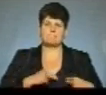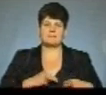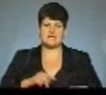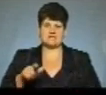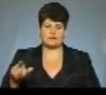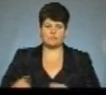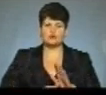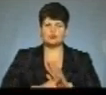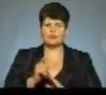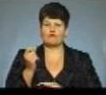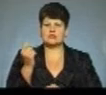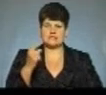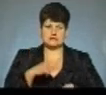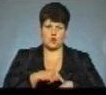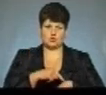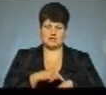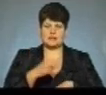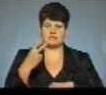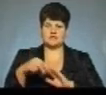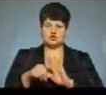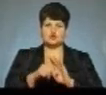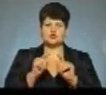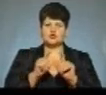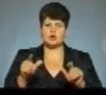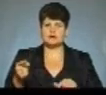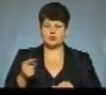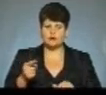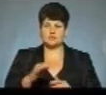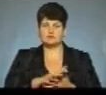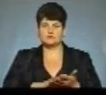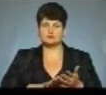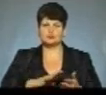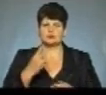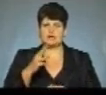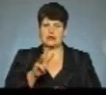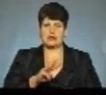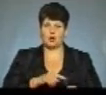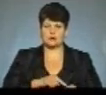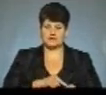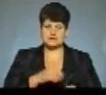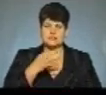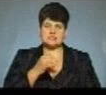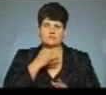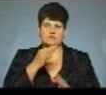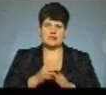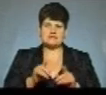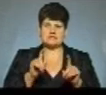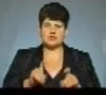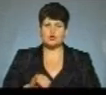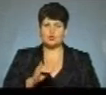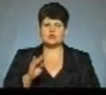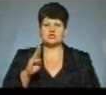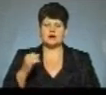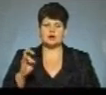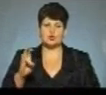Воно розпочалося об 11-й годині в 26-й школі Тернополя та тривало 3 години, повідомив відповідальний за тестування Юрій Шайнюк.